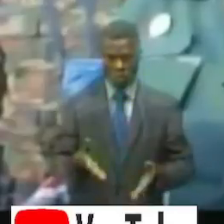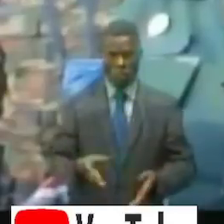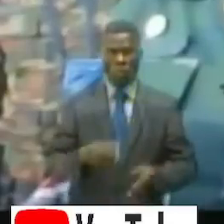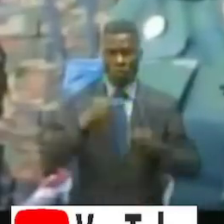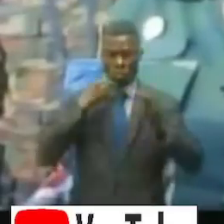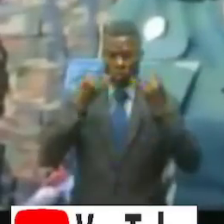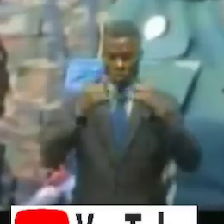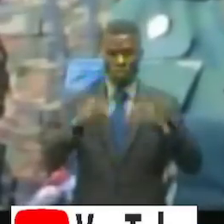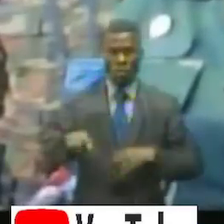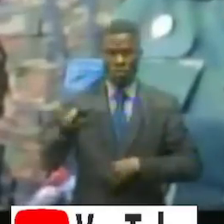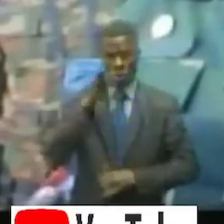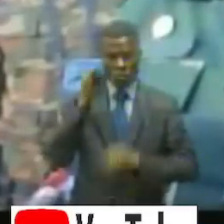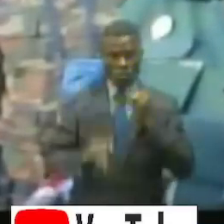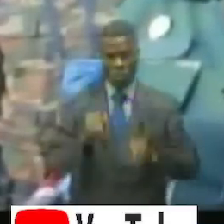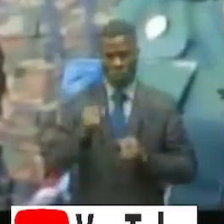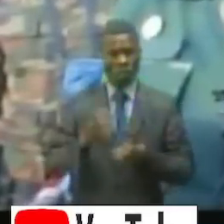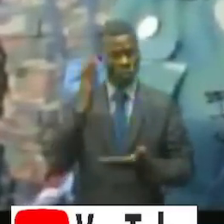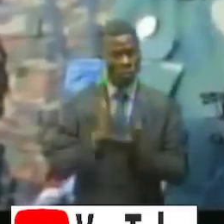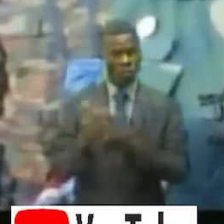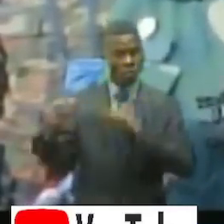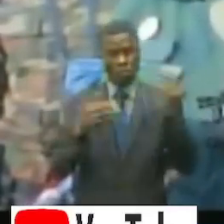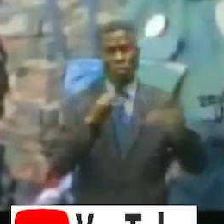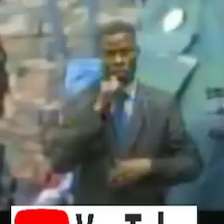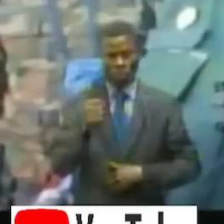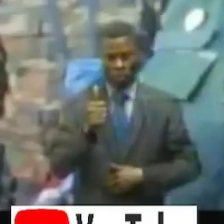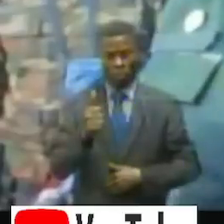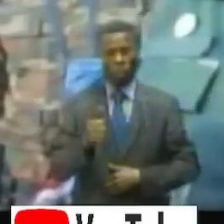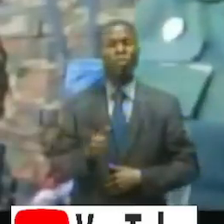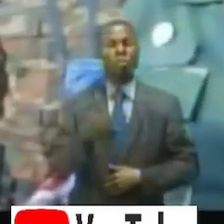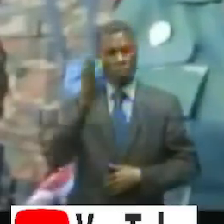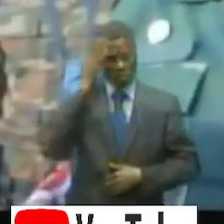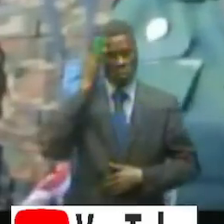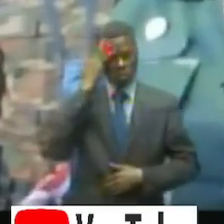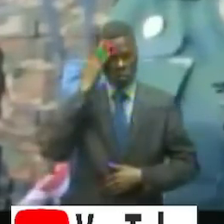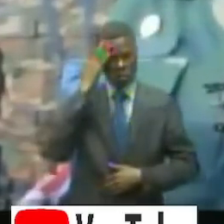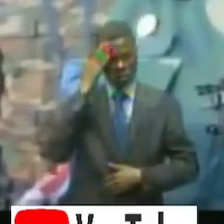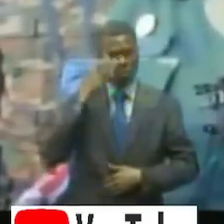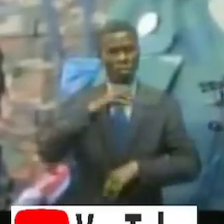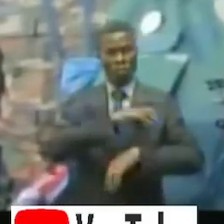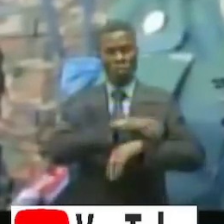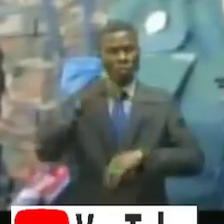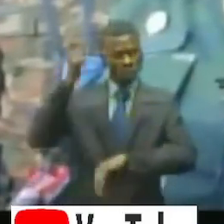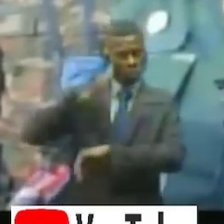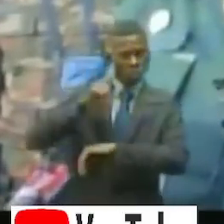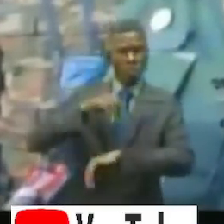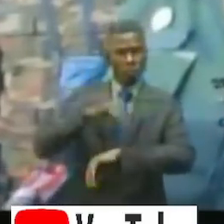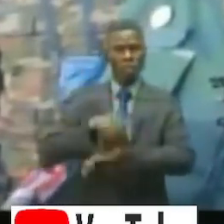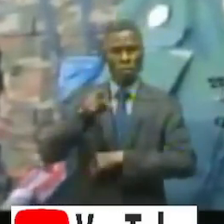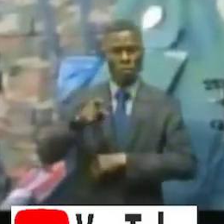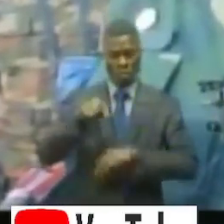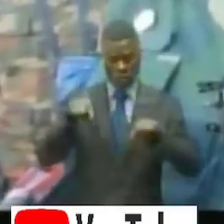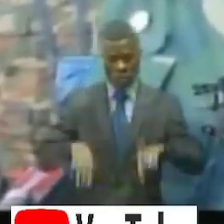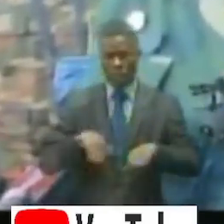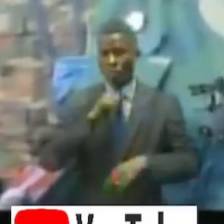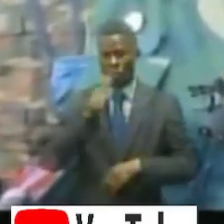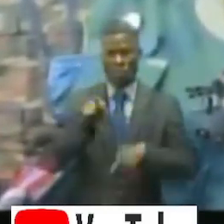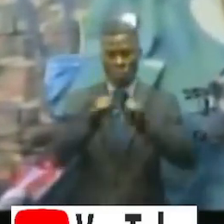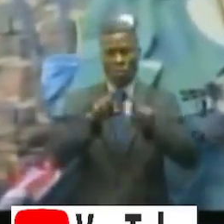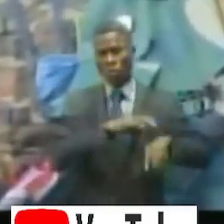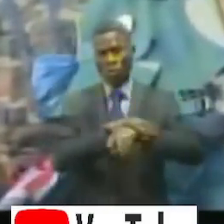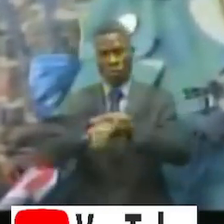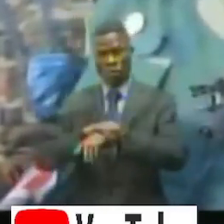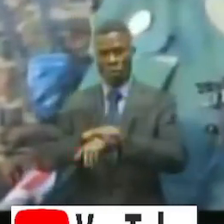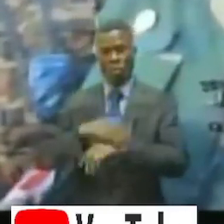message. Si vous ne voulez pas arrêter, vous serez confronté à la justice. Non seulement à la justice nationale, mais aussi à la